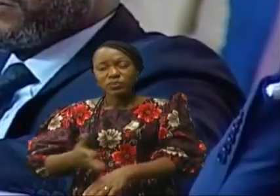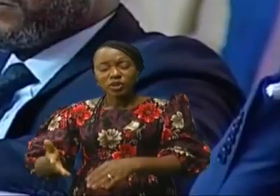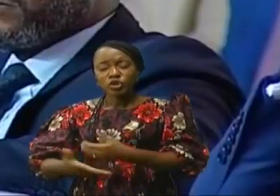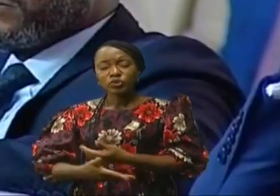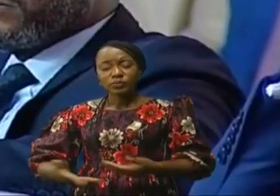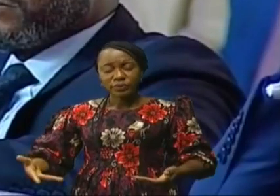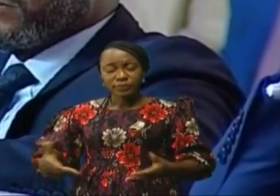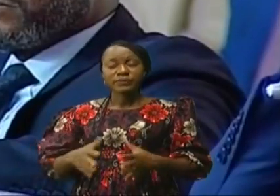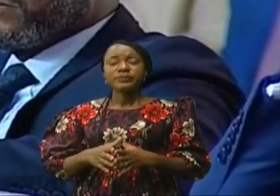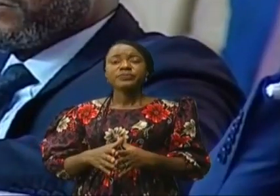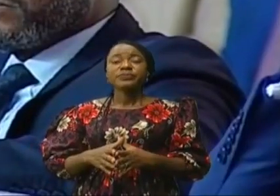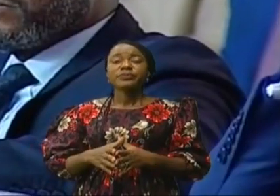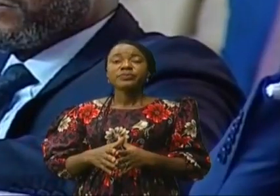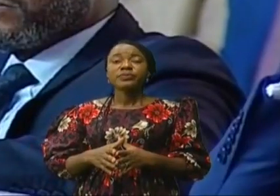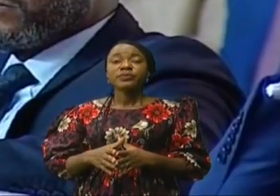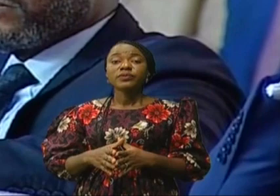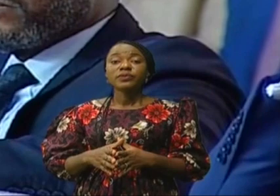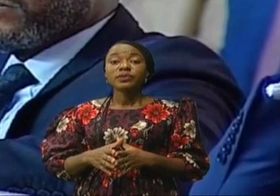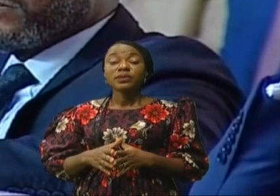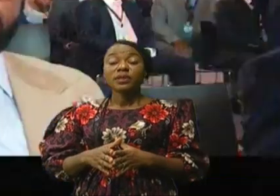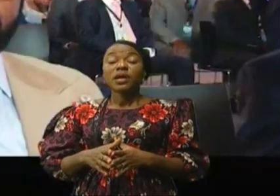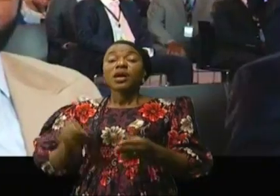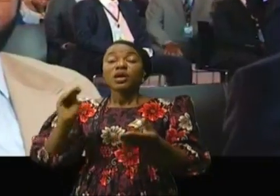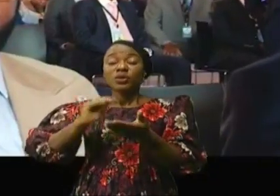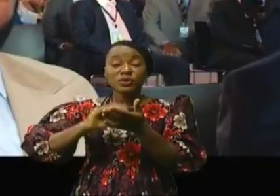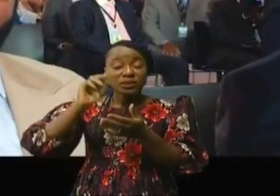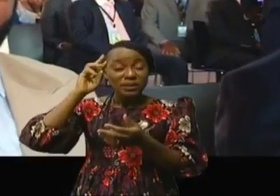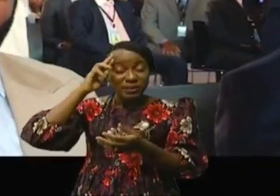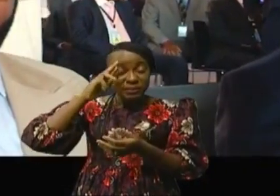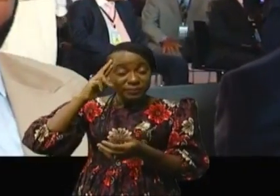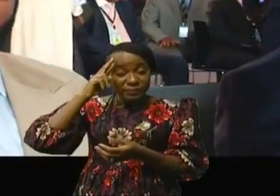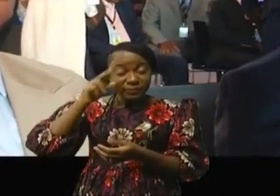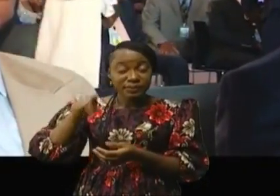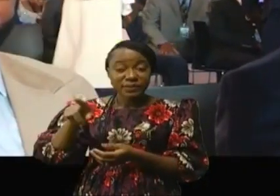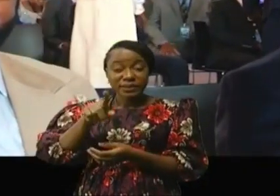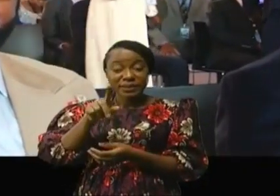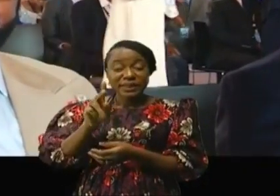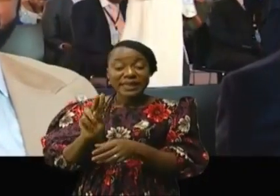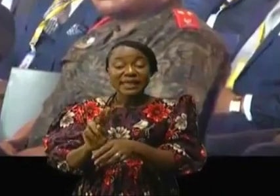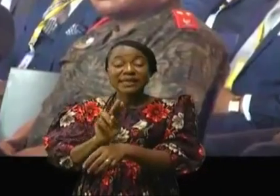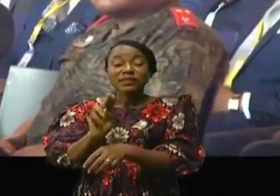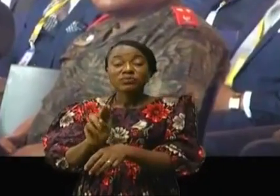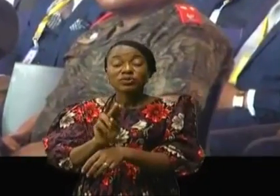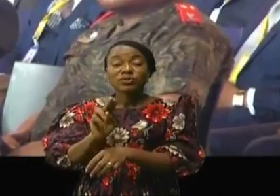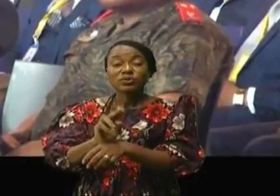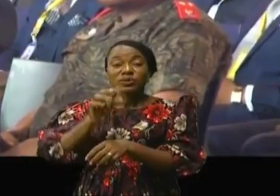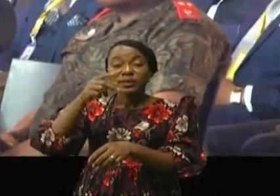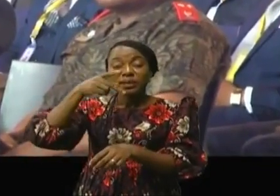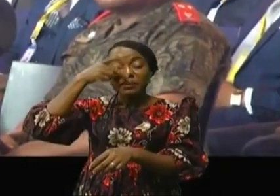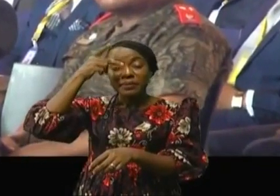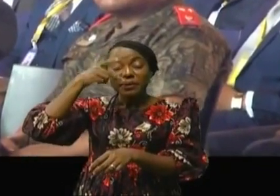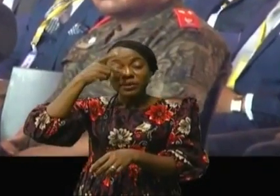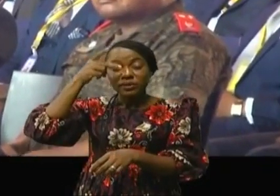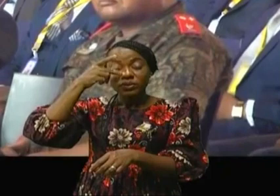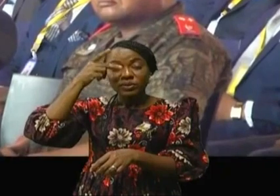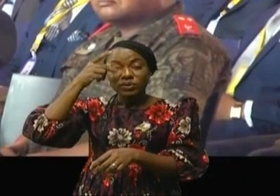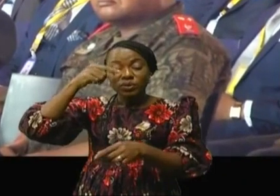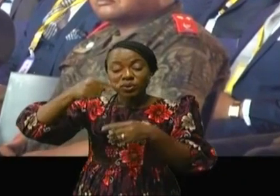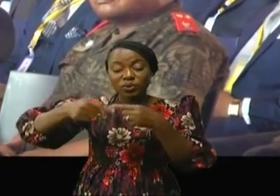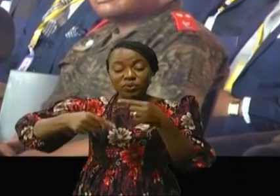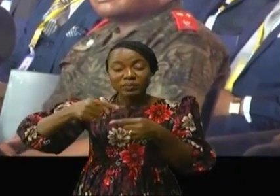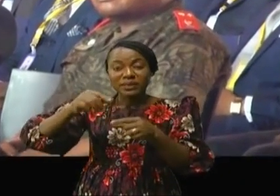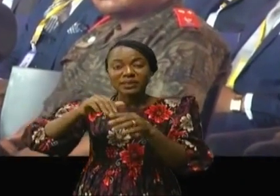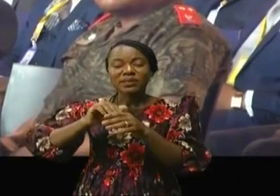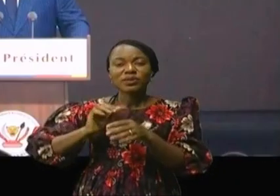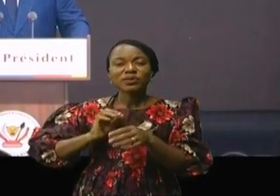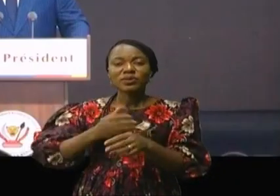En effet, il me revient de rappeler que l'exploitation pétrolière qui a démarré dans notre pays